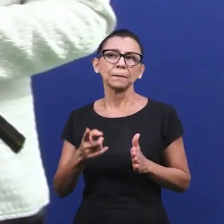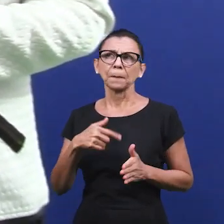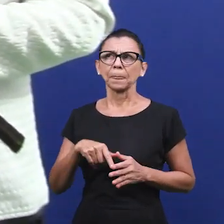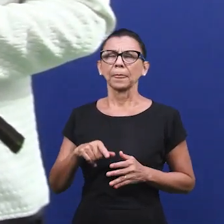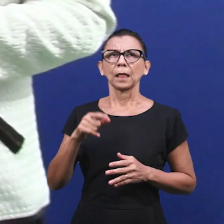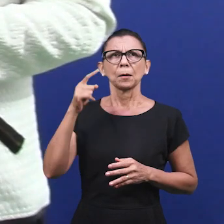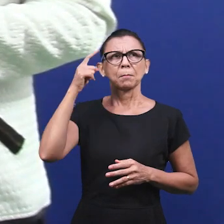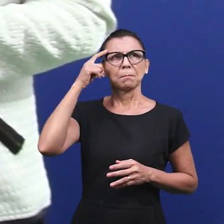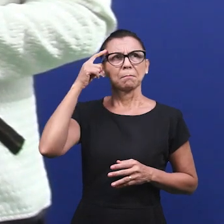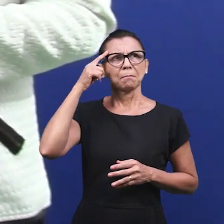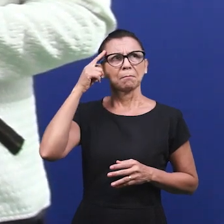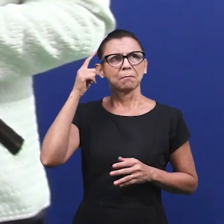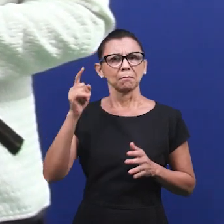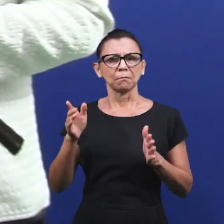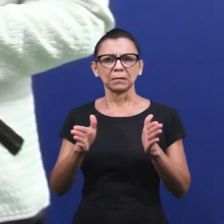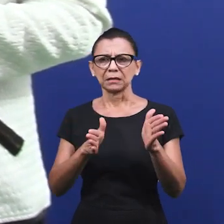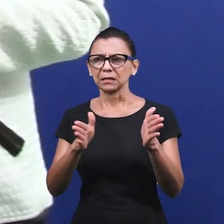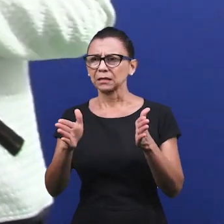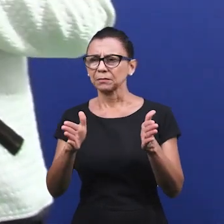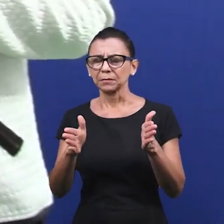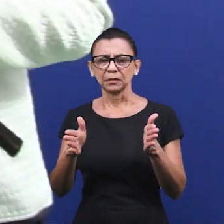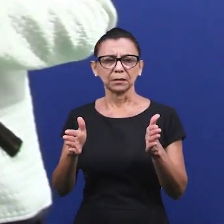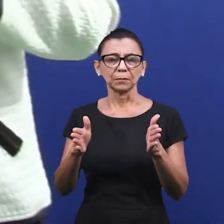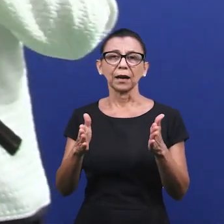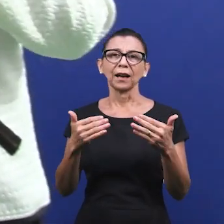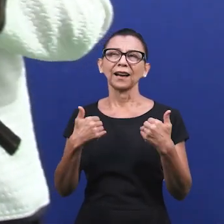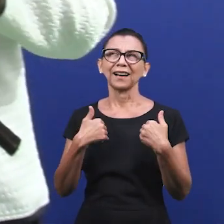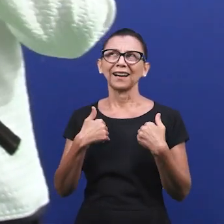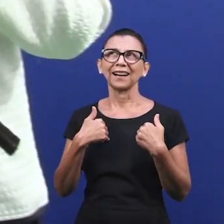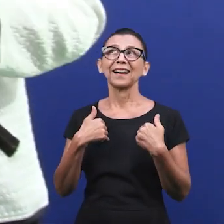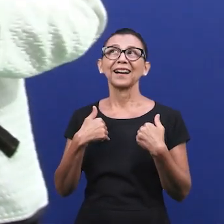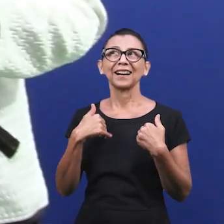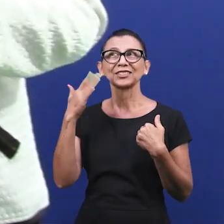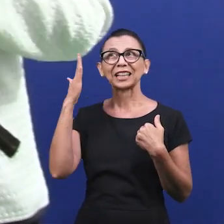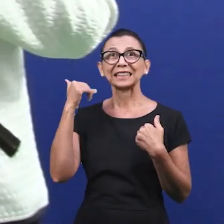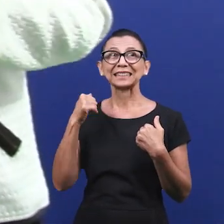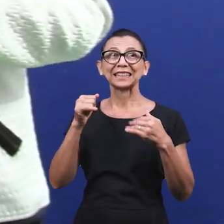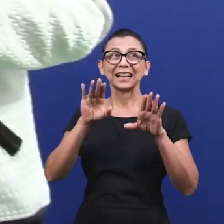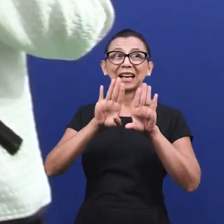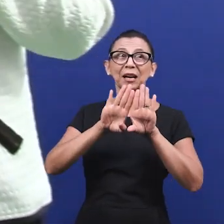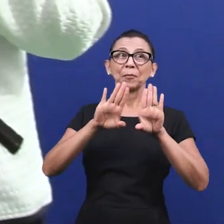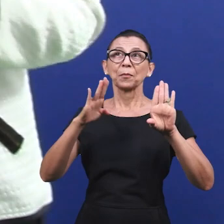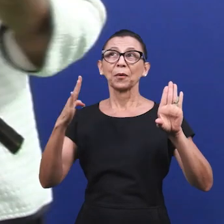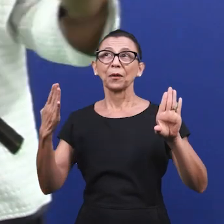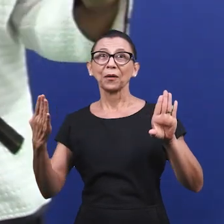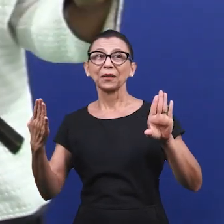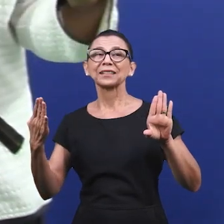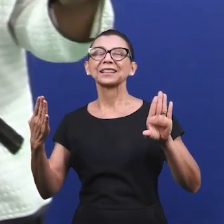la plus d'accessibilité. Donc, toujours quand nous parlons en ce mot, rappelez-vous,